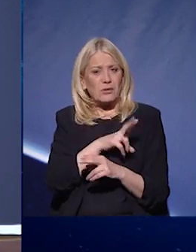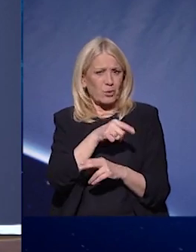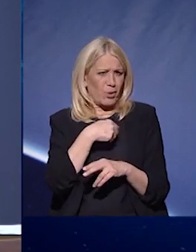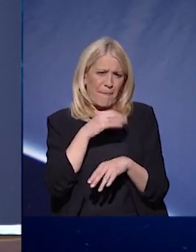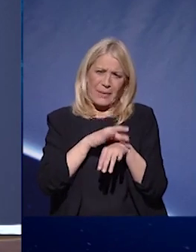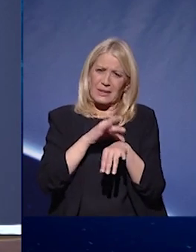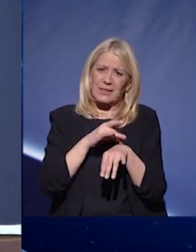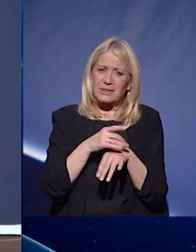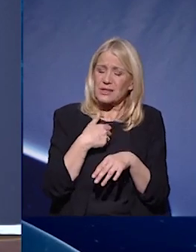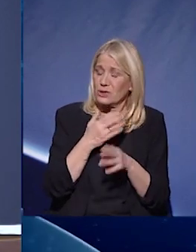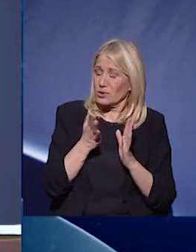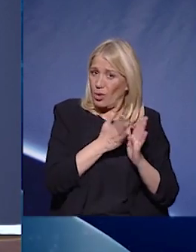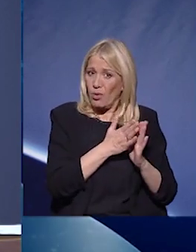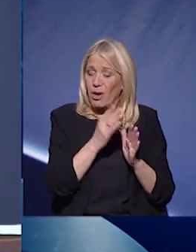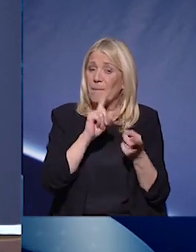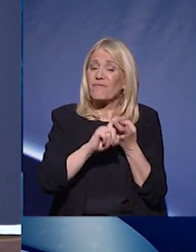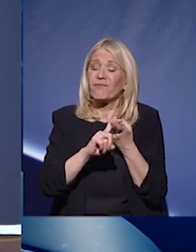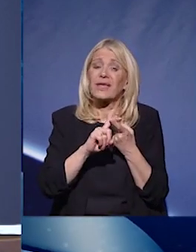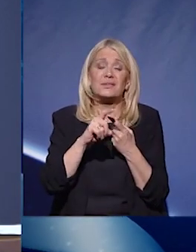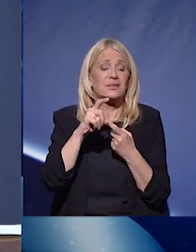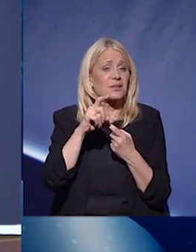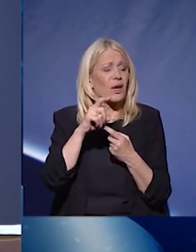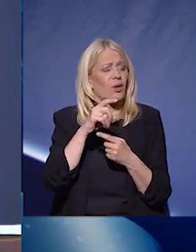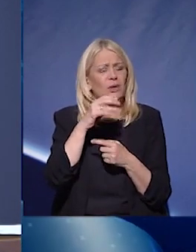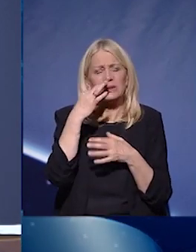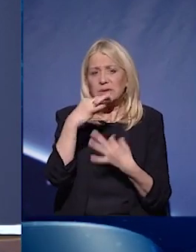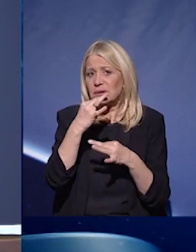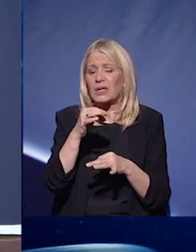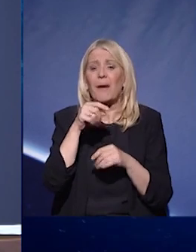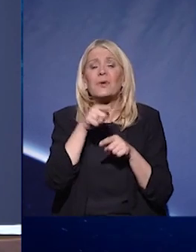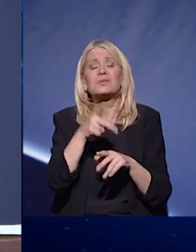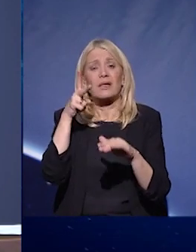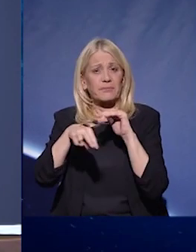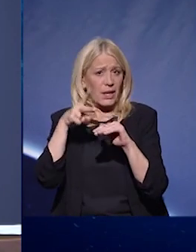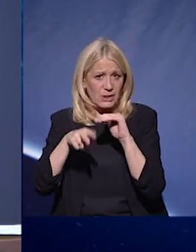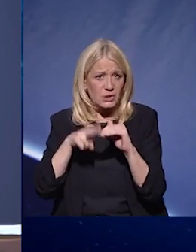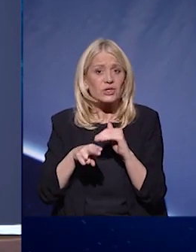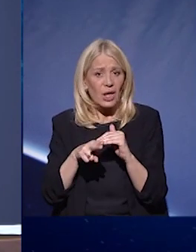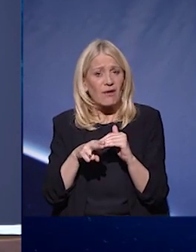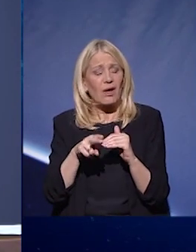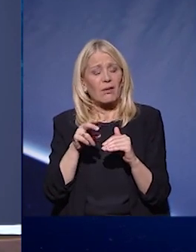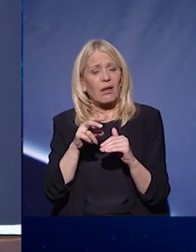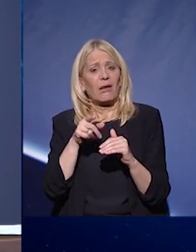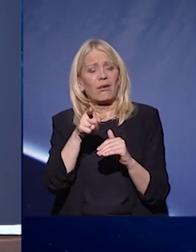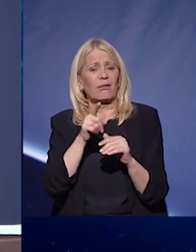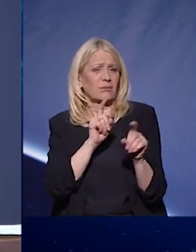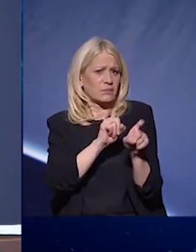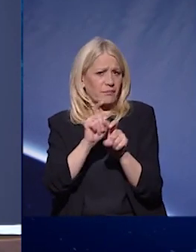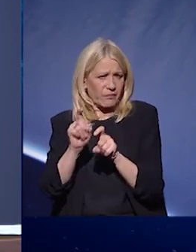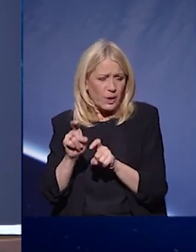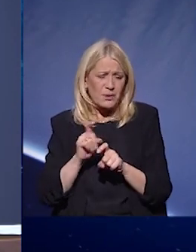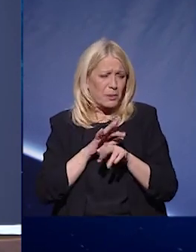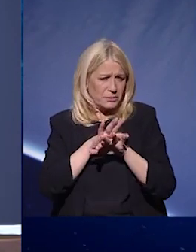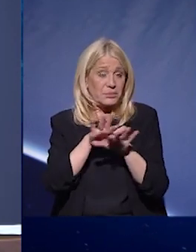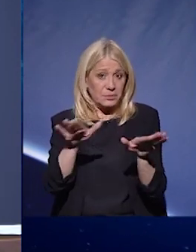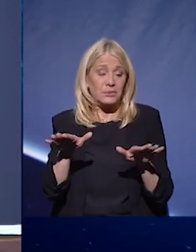aspekta vezano isključivo za sprečavanje i suzbijanje ove epidemije,